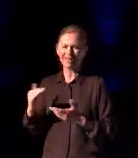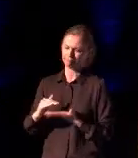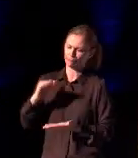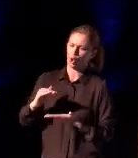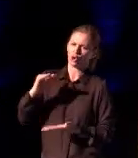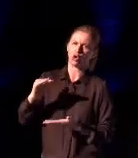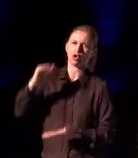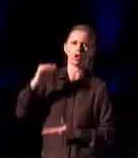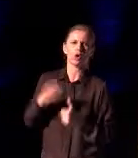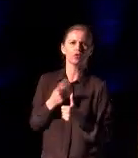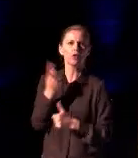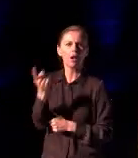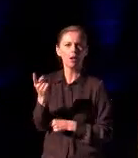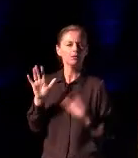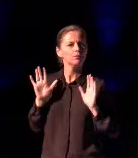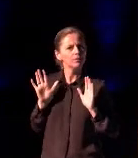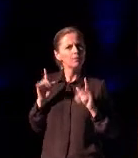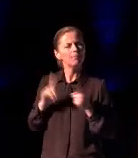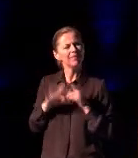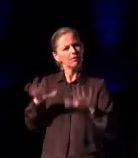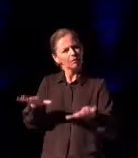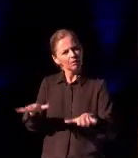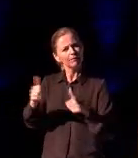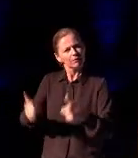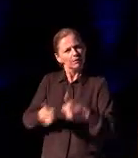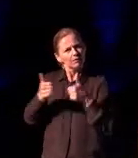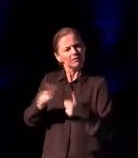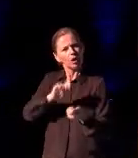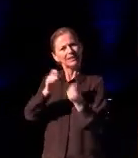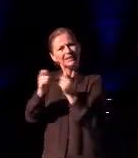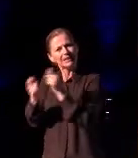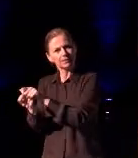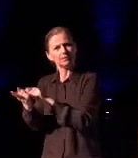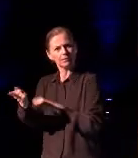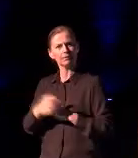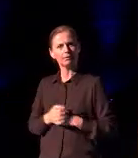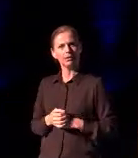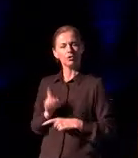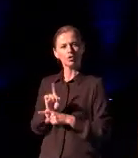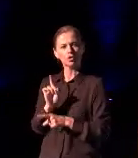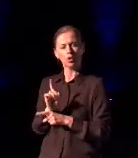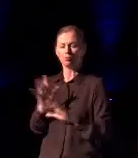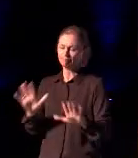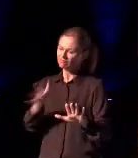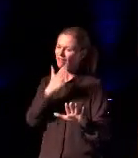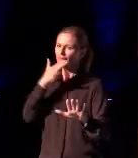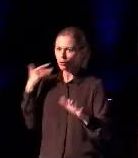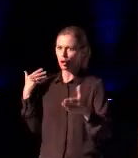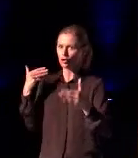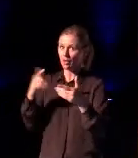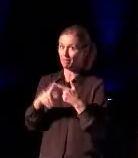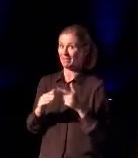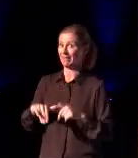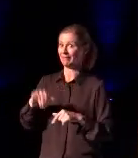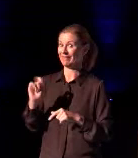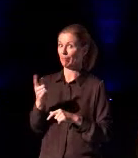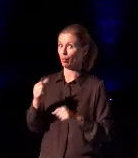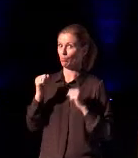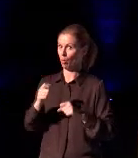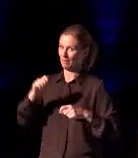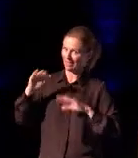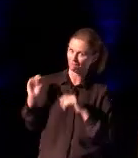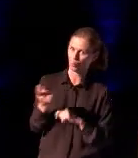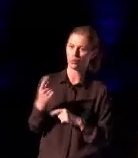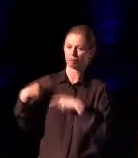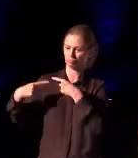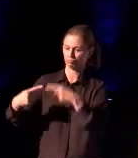tall. Men det tar tid med denne omstillingen. Så vi er fornøyd med dette her, men tempo må opp, som jeg sa